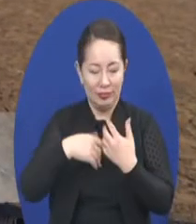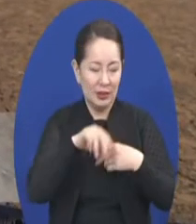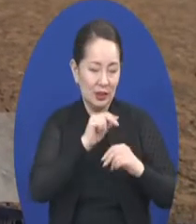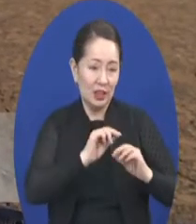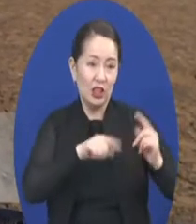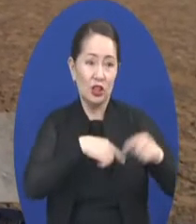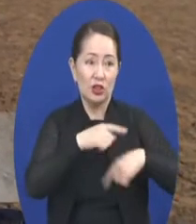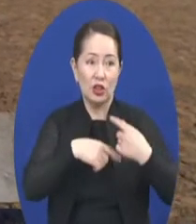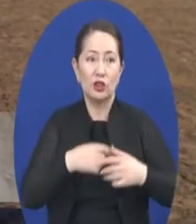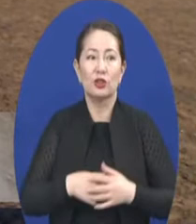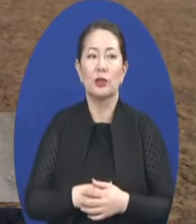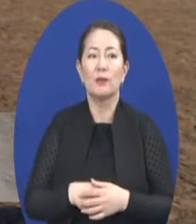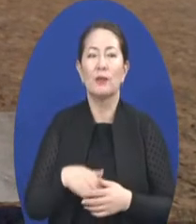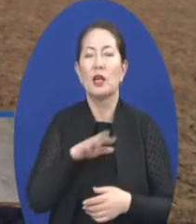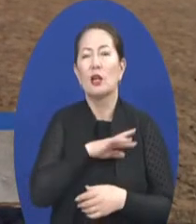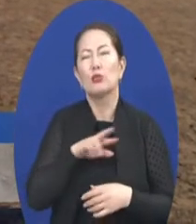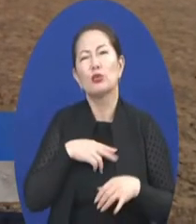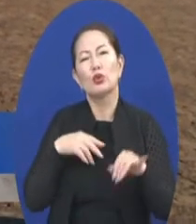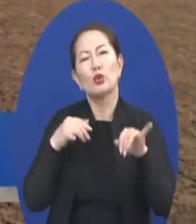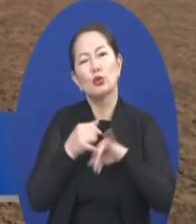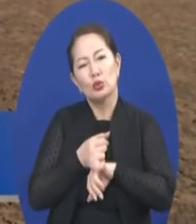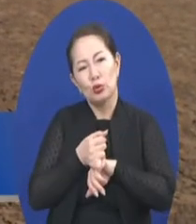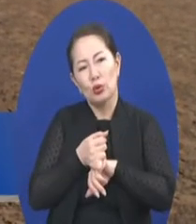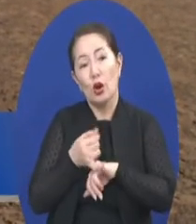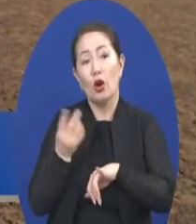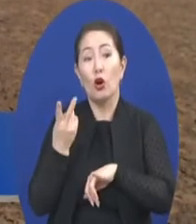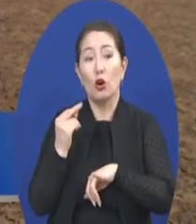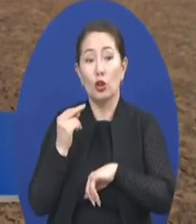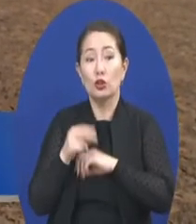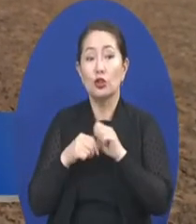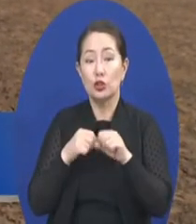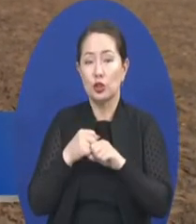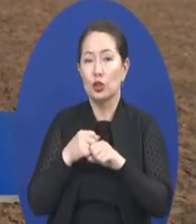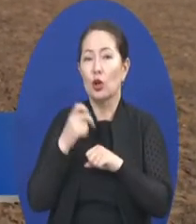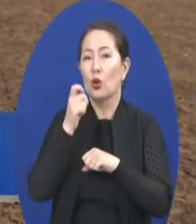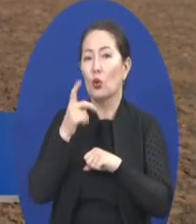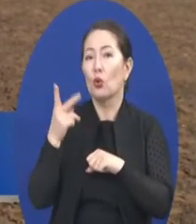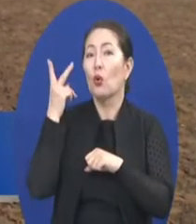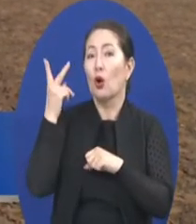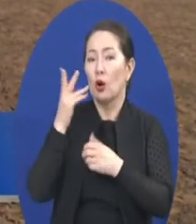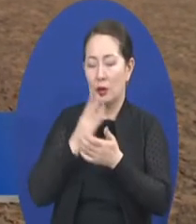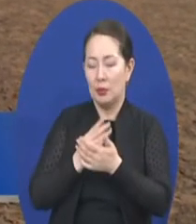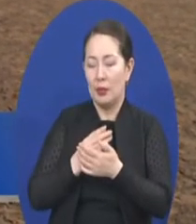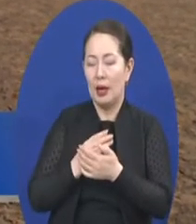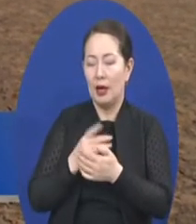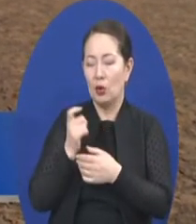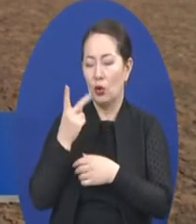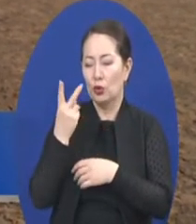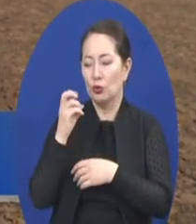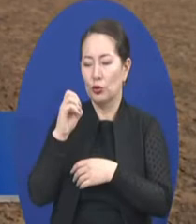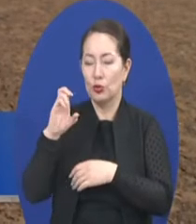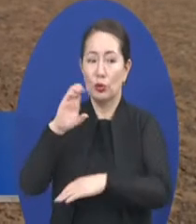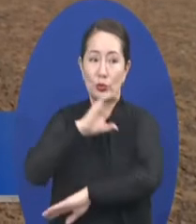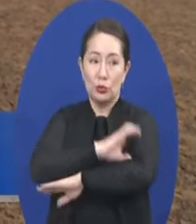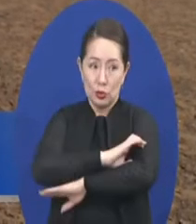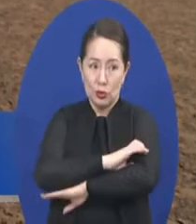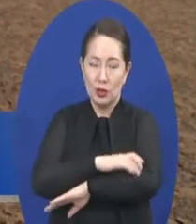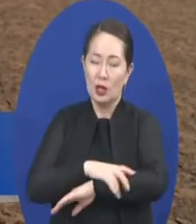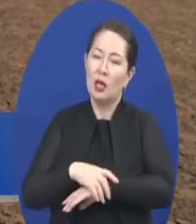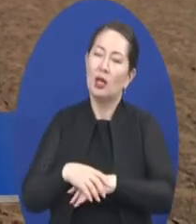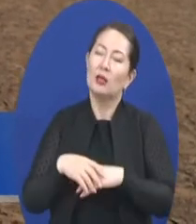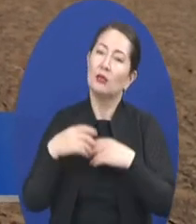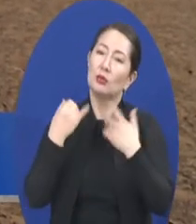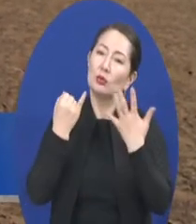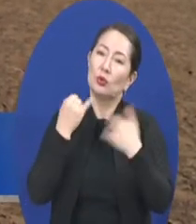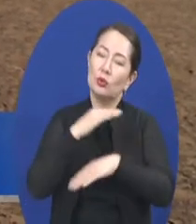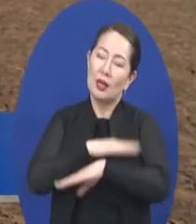байна. Аа би антайгаа суугаа 20 жил болж байна. Хоёр хүүхэдтэй. Хоёр хүү маань ерөнхий боловсрын сургууль сурдаг. Хоёр нэг нь 8